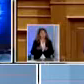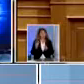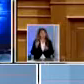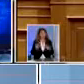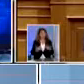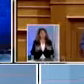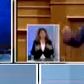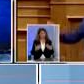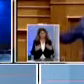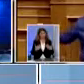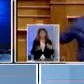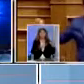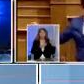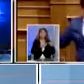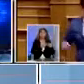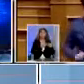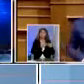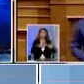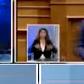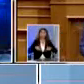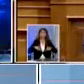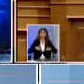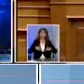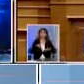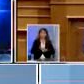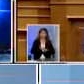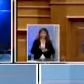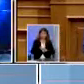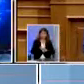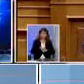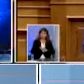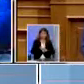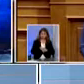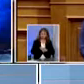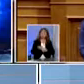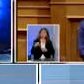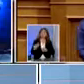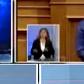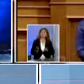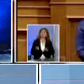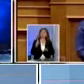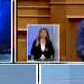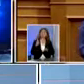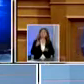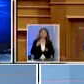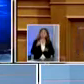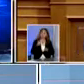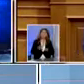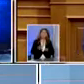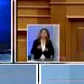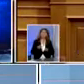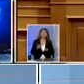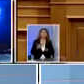των νέων προτάσεων. Και φίλοι με τον Τσίπρα. Σας λέω ότι δηλαδή... πρώτον δεν θα το ζητήσει, γιατί ξέρει το χαρακτήρα μου. Ναι.